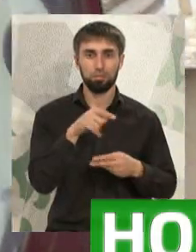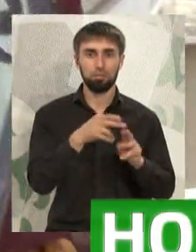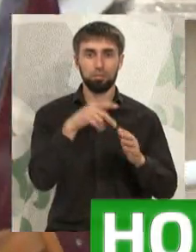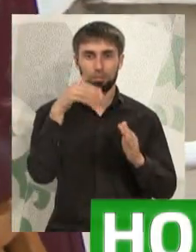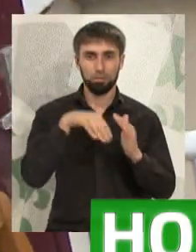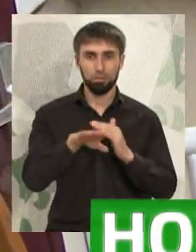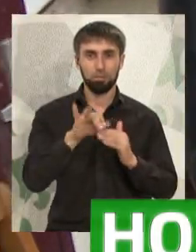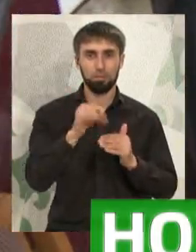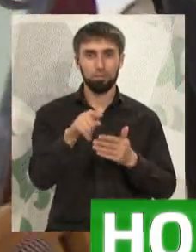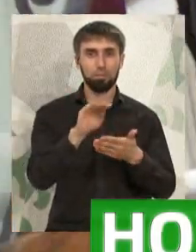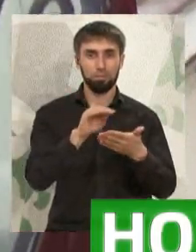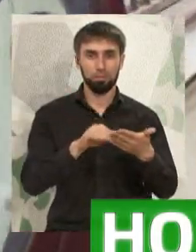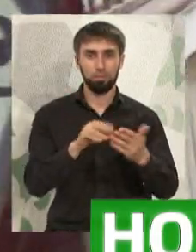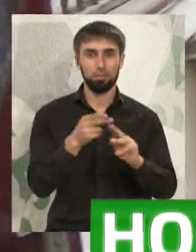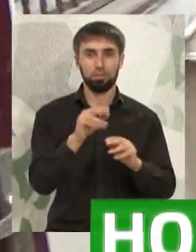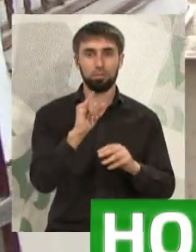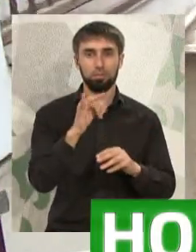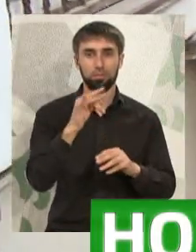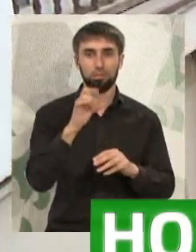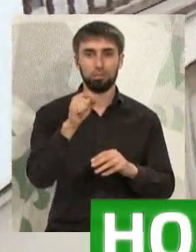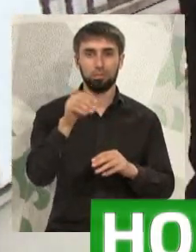просто опустить в урну.